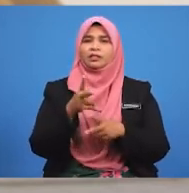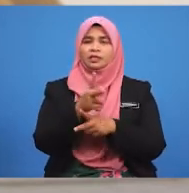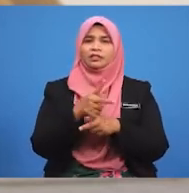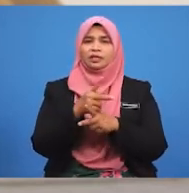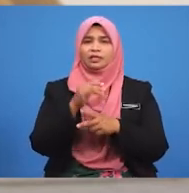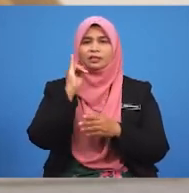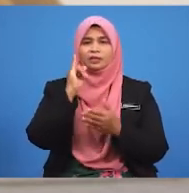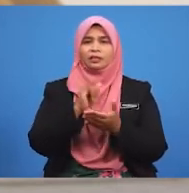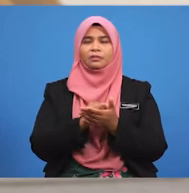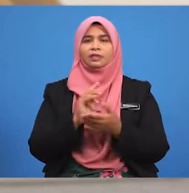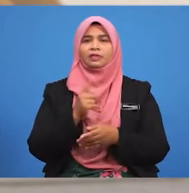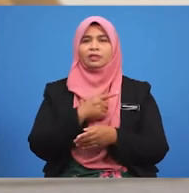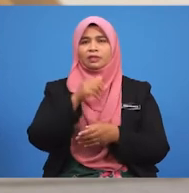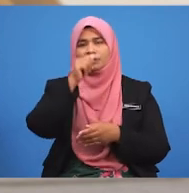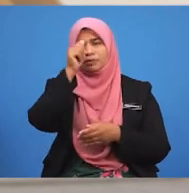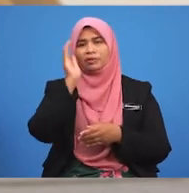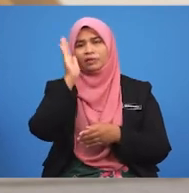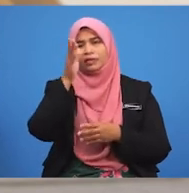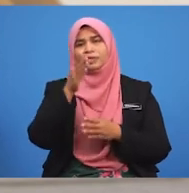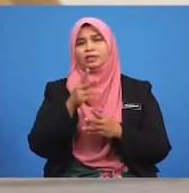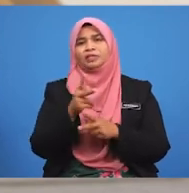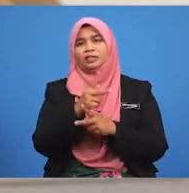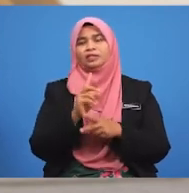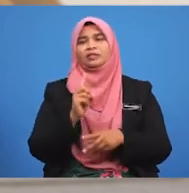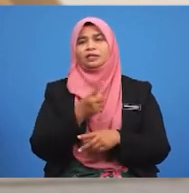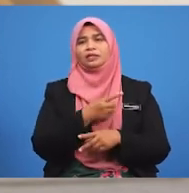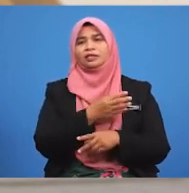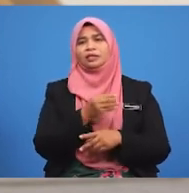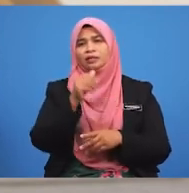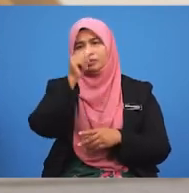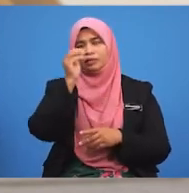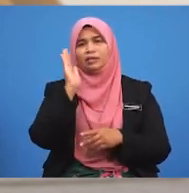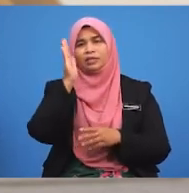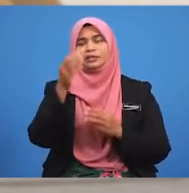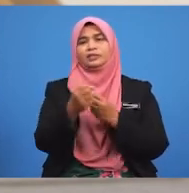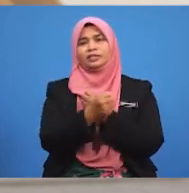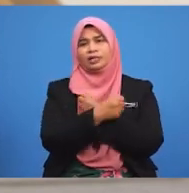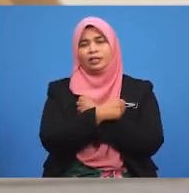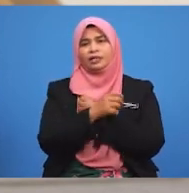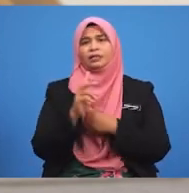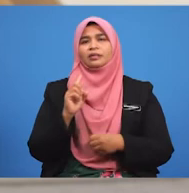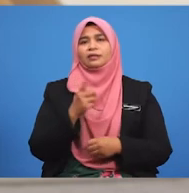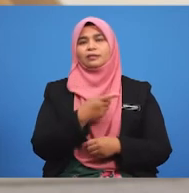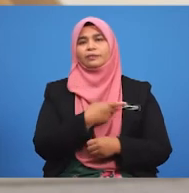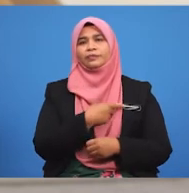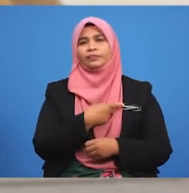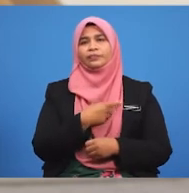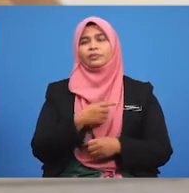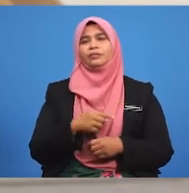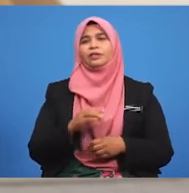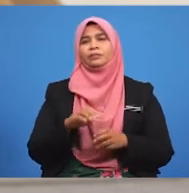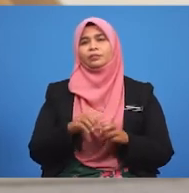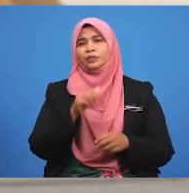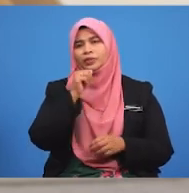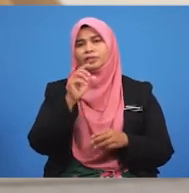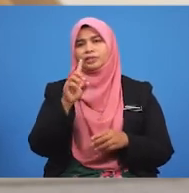kita dan Allah akan sayang kita. Mudah-mudahan murid-murid, kita akan bukan sentiasa cemerlang dalam pelajaran, tapi juga